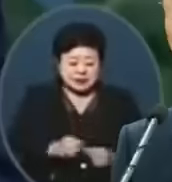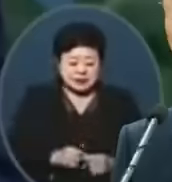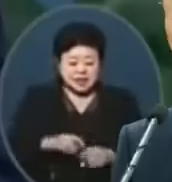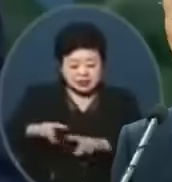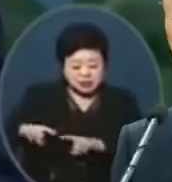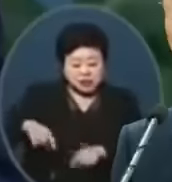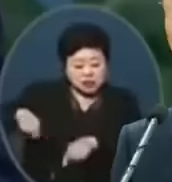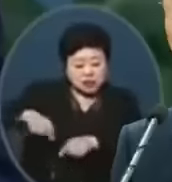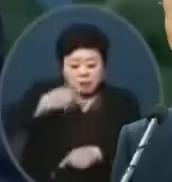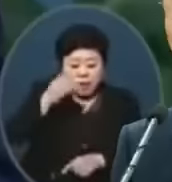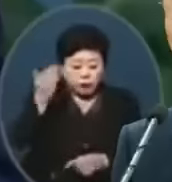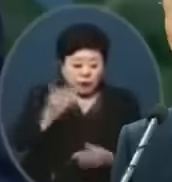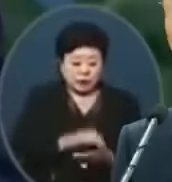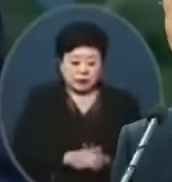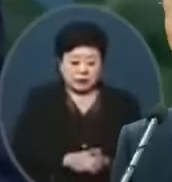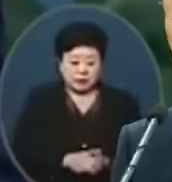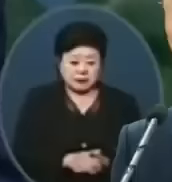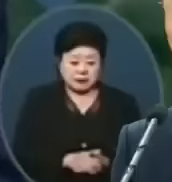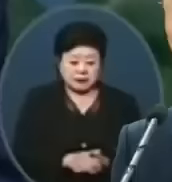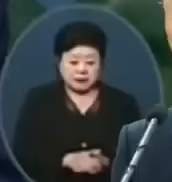전기로서 돌리죠.